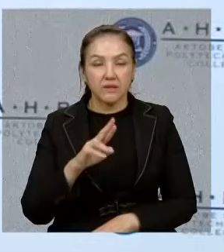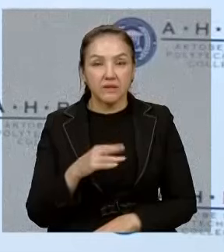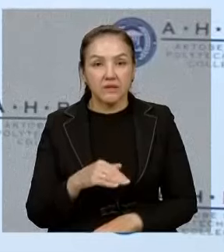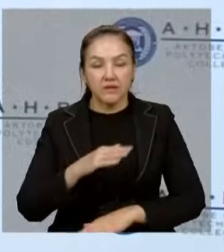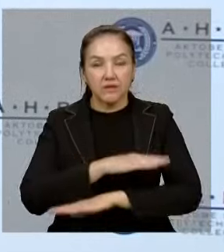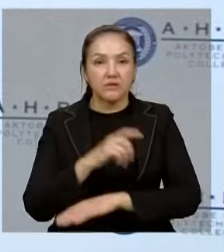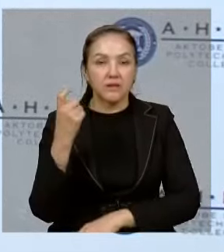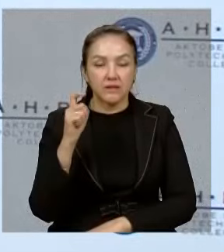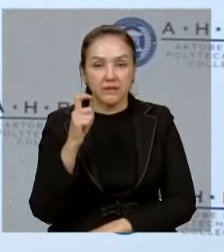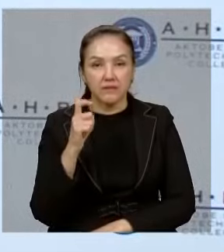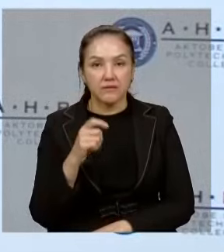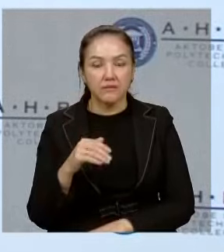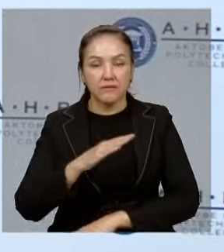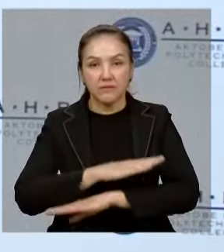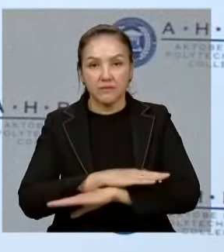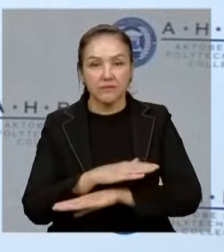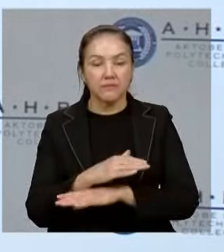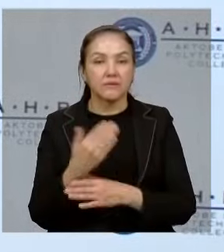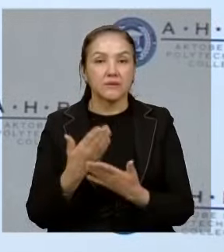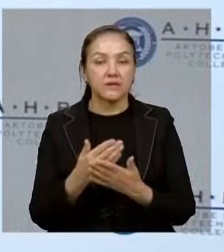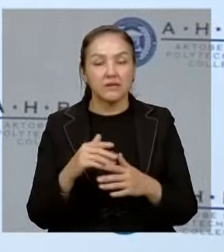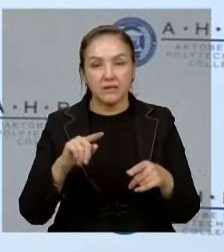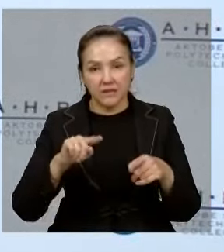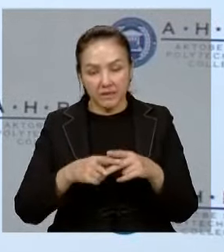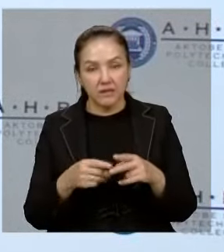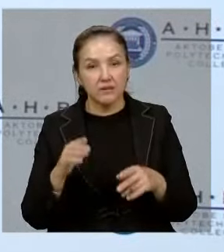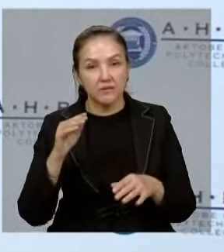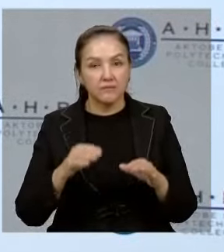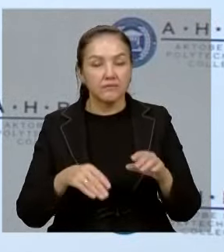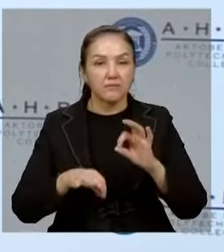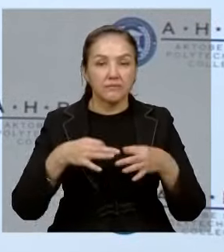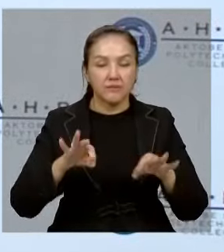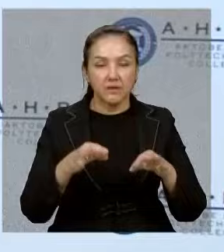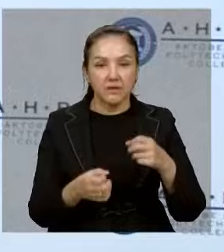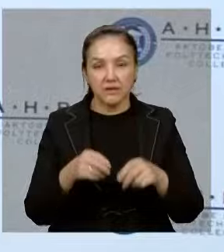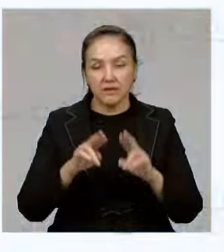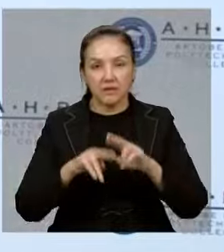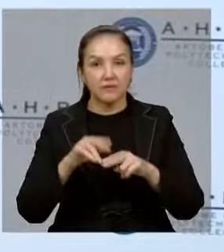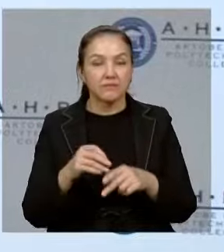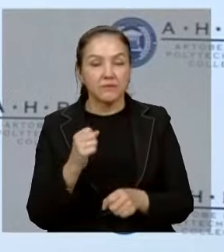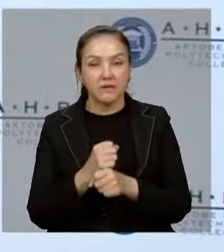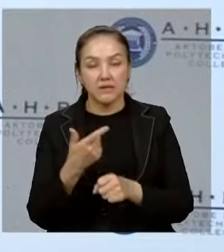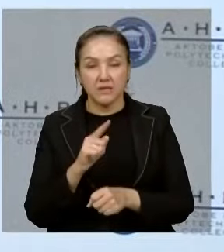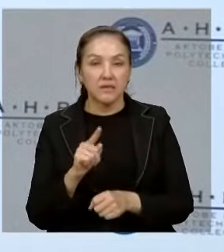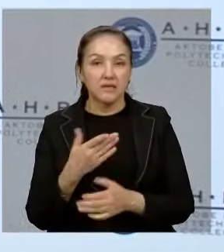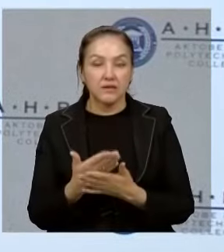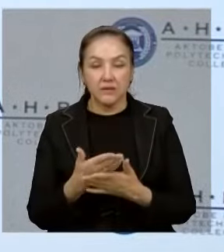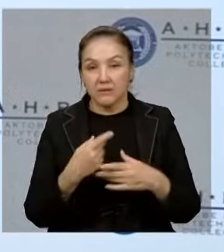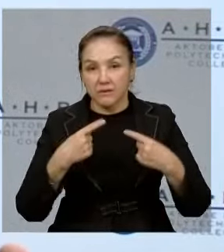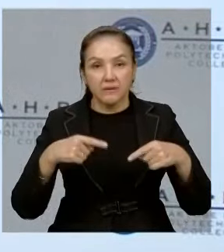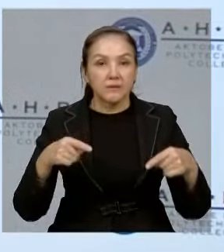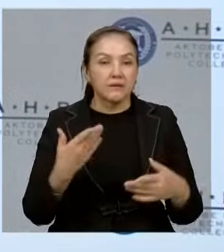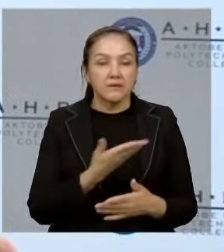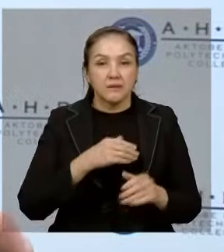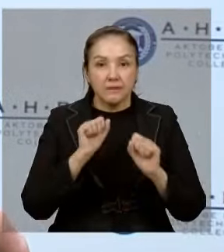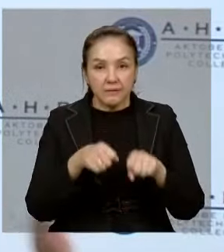на уроках химии на уроках там Технологии машиностроения в переработке нефти и газа с применением технологии